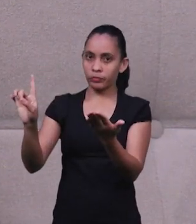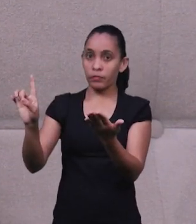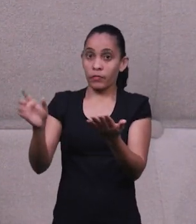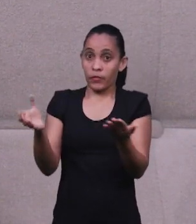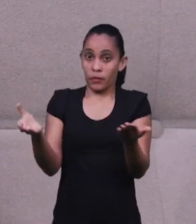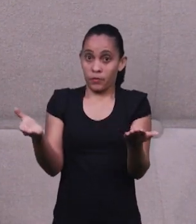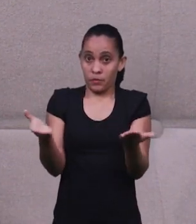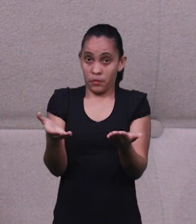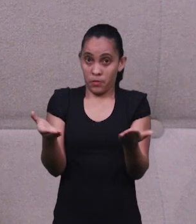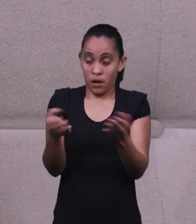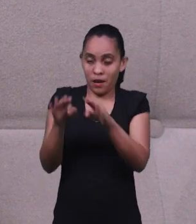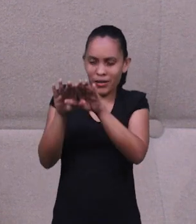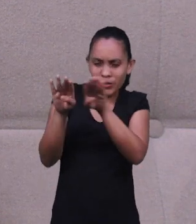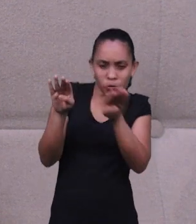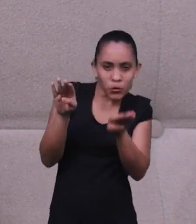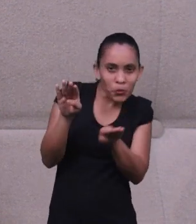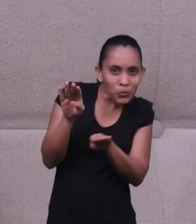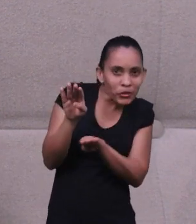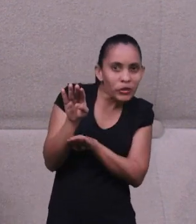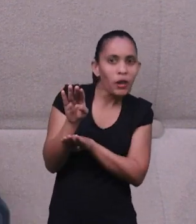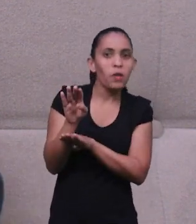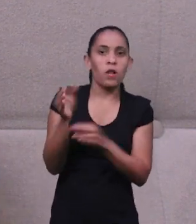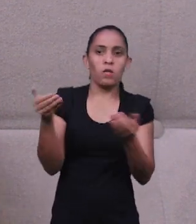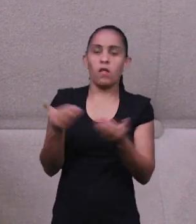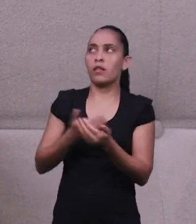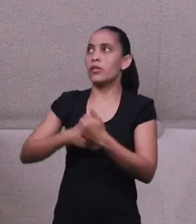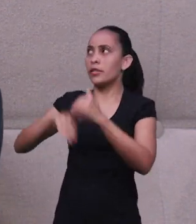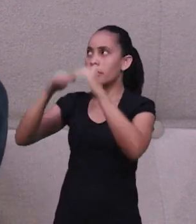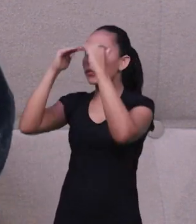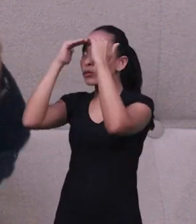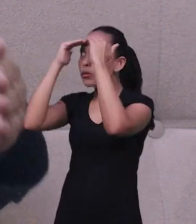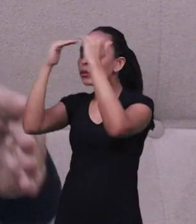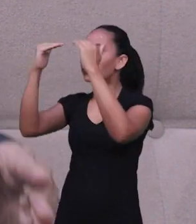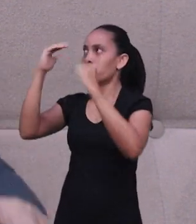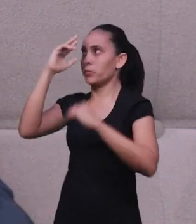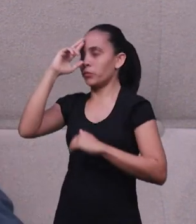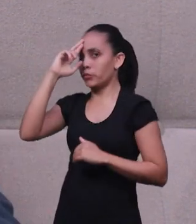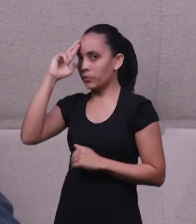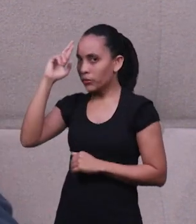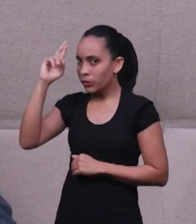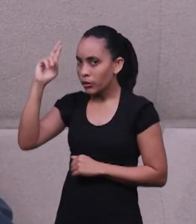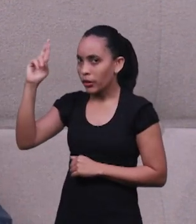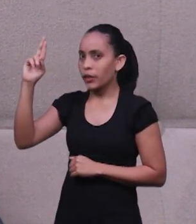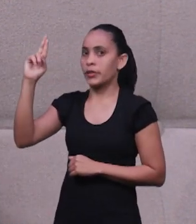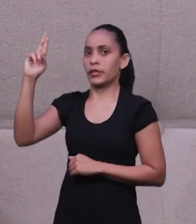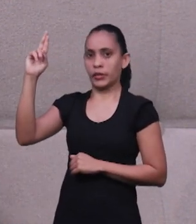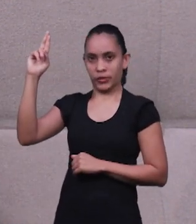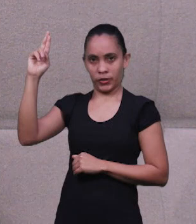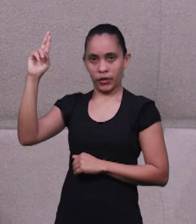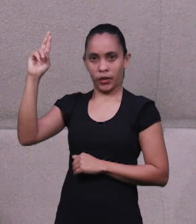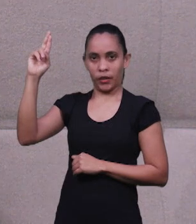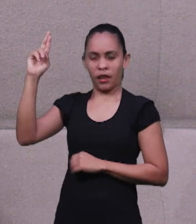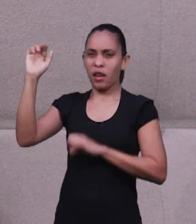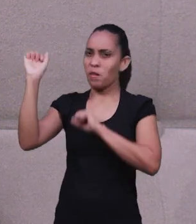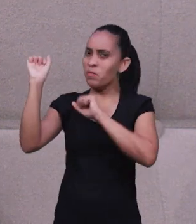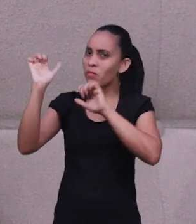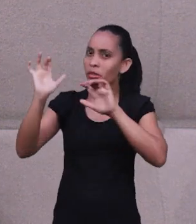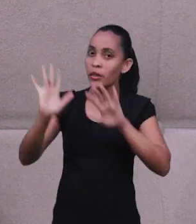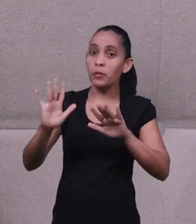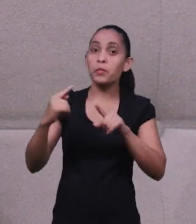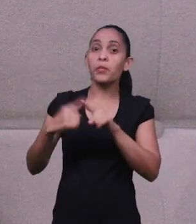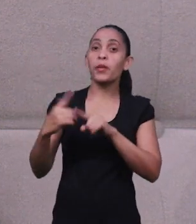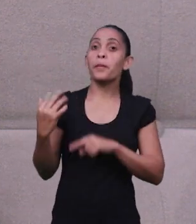Et dans cette soumission, dans cette obéissance, elle est chaque jour plus adornée. Parce que